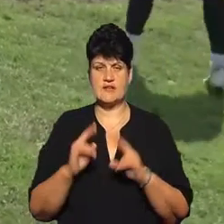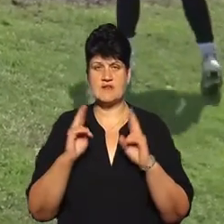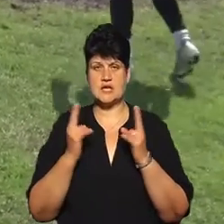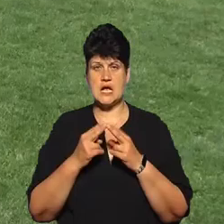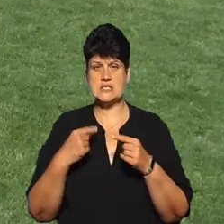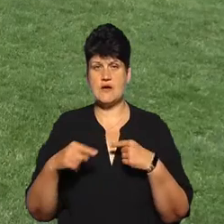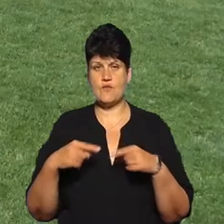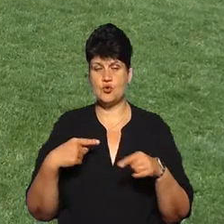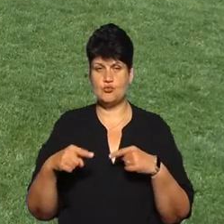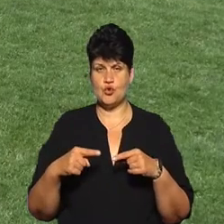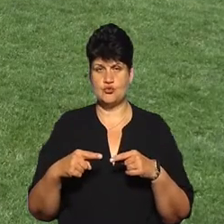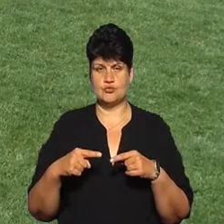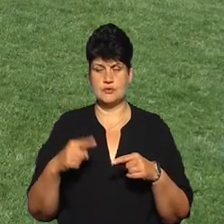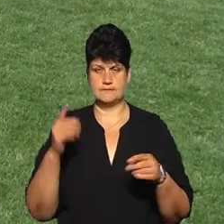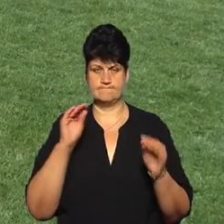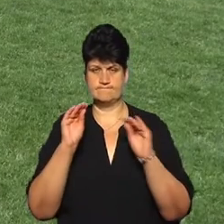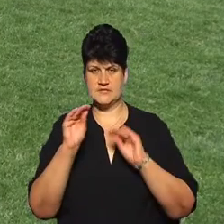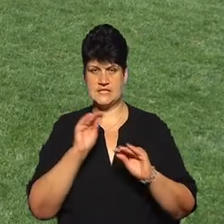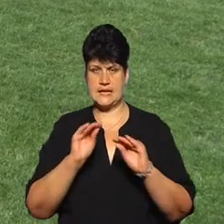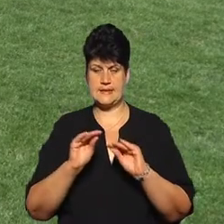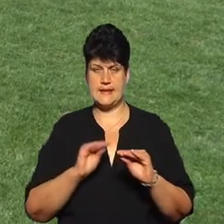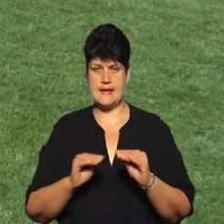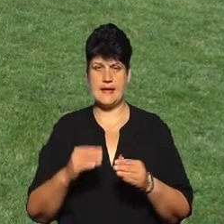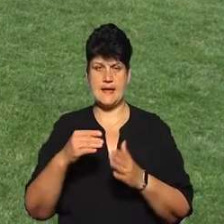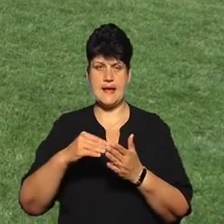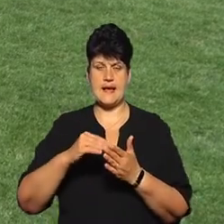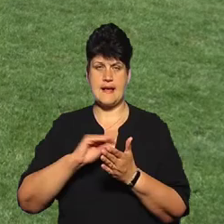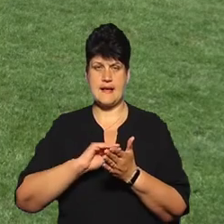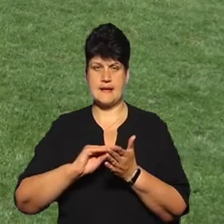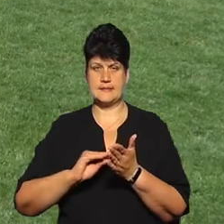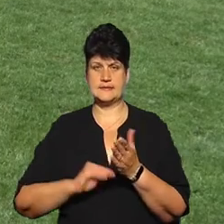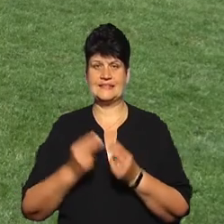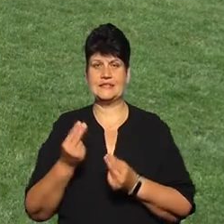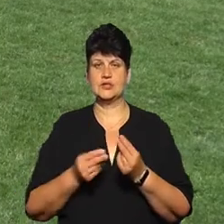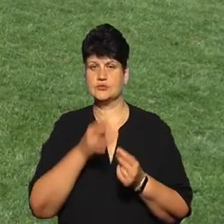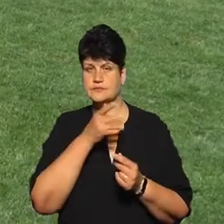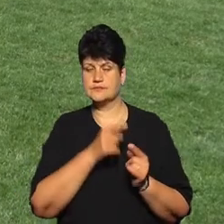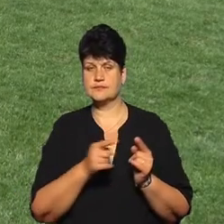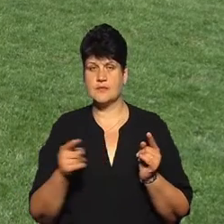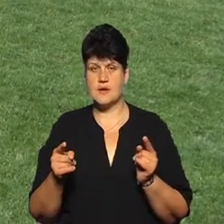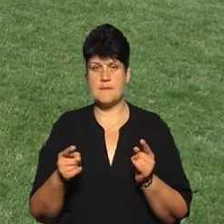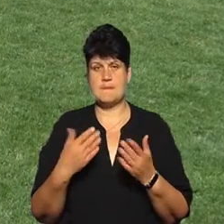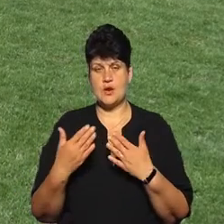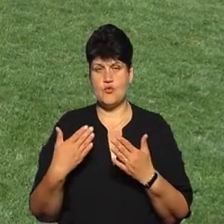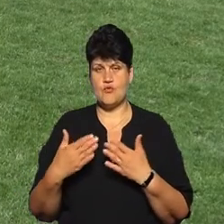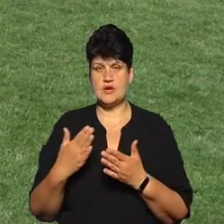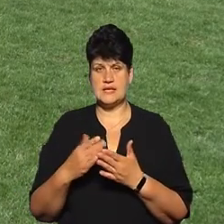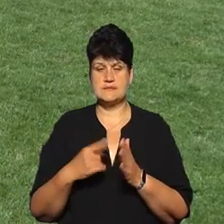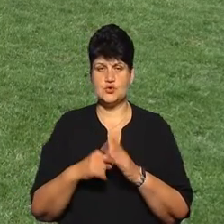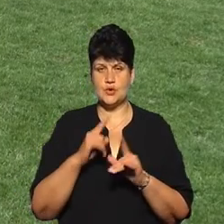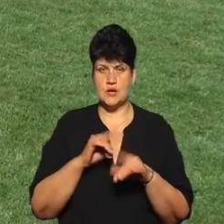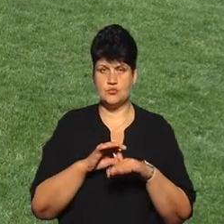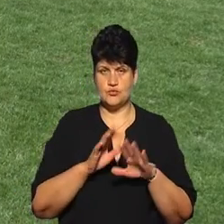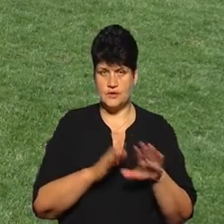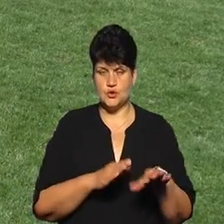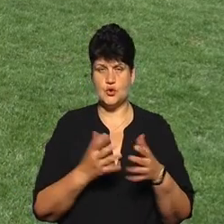календар ігор. Плануємо грати на міському стадіоні, вже попередньо переговори з міською владою проведені. Ми отримали дозвіл